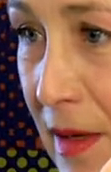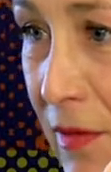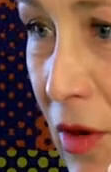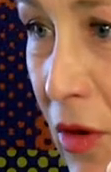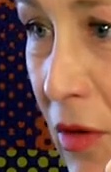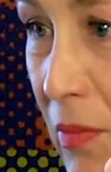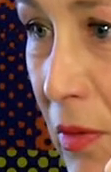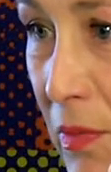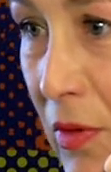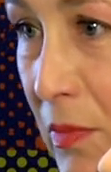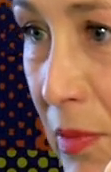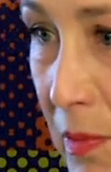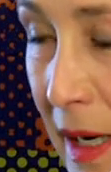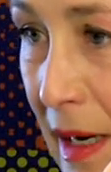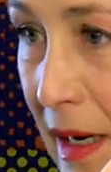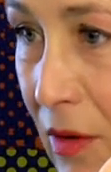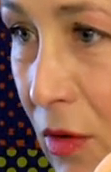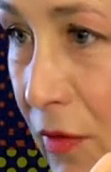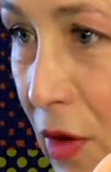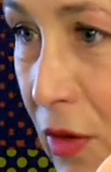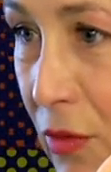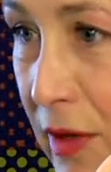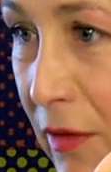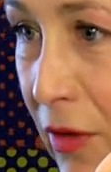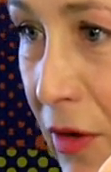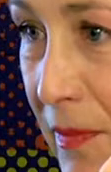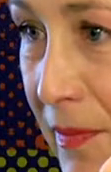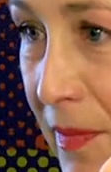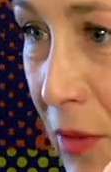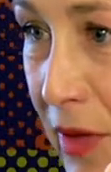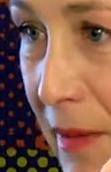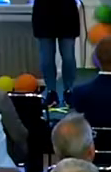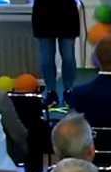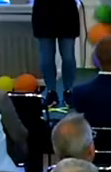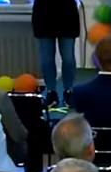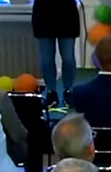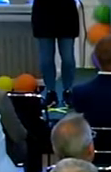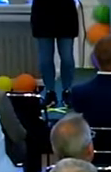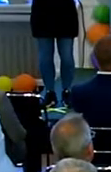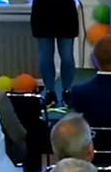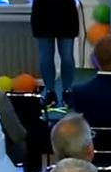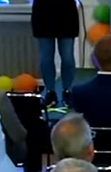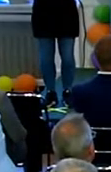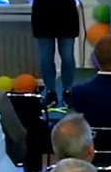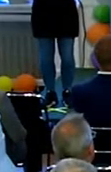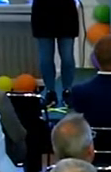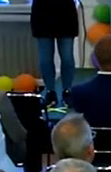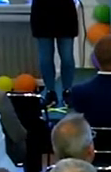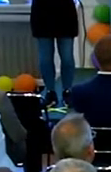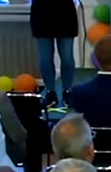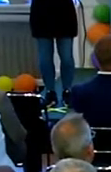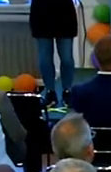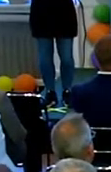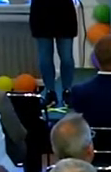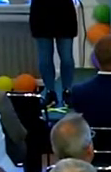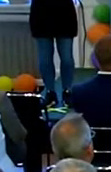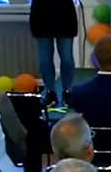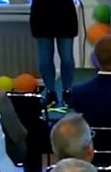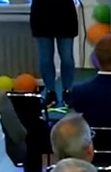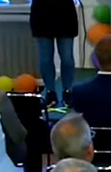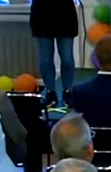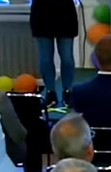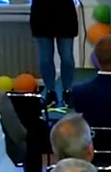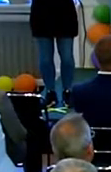överbyggd. Vi har på pelare och vi har utanför. De tre. Så ni som tycker att det skulle vara mest intressant att satsa